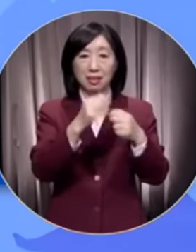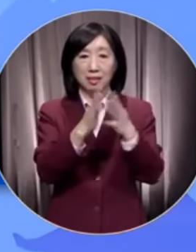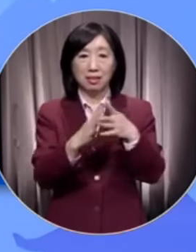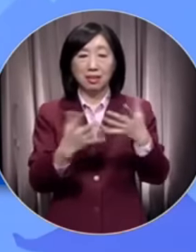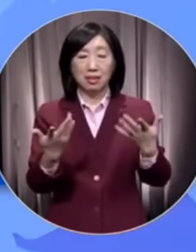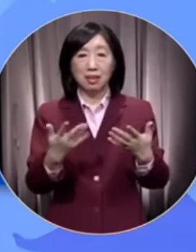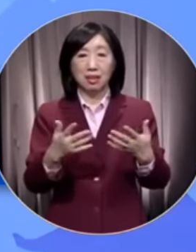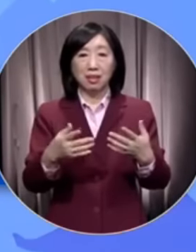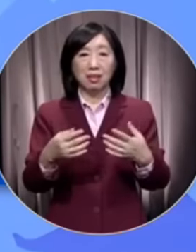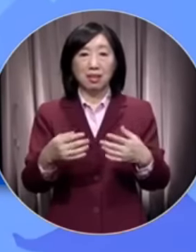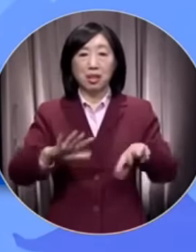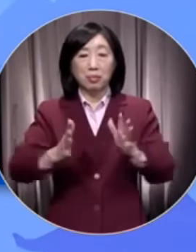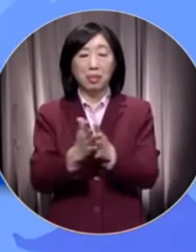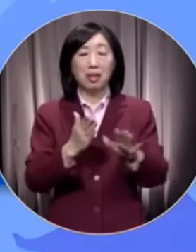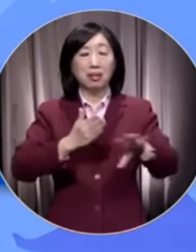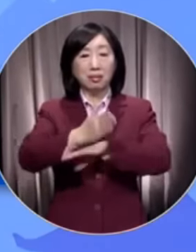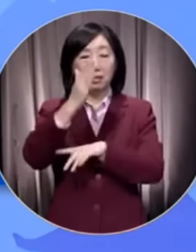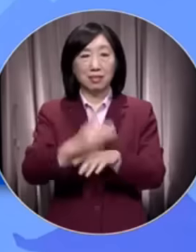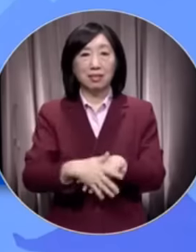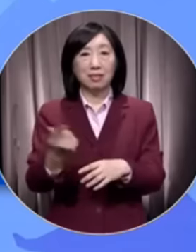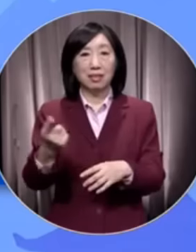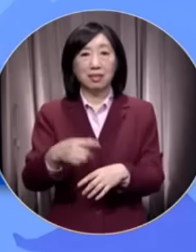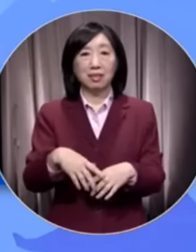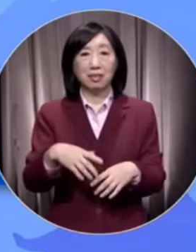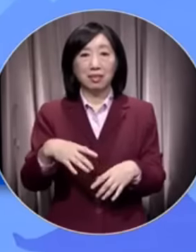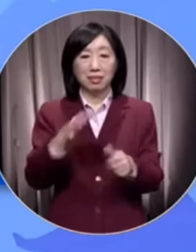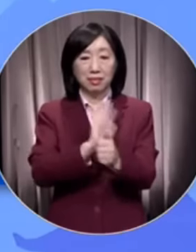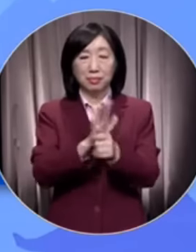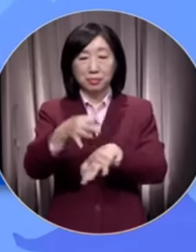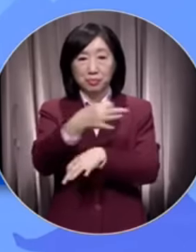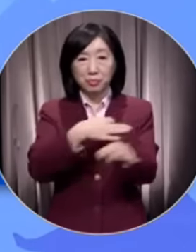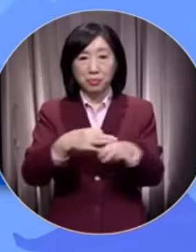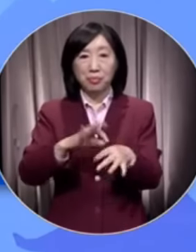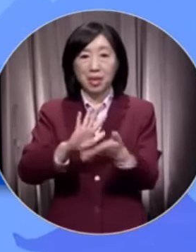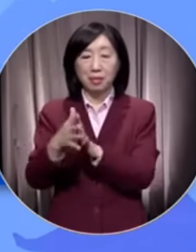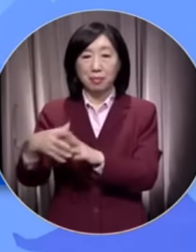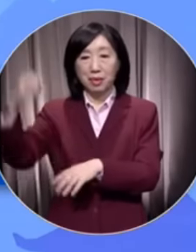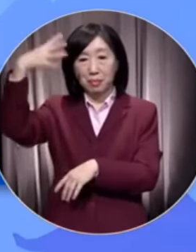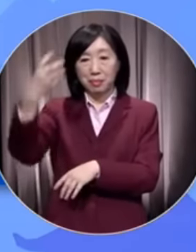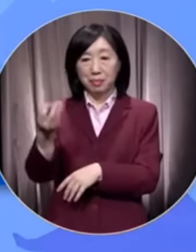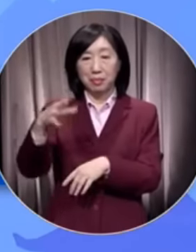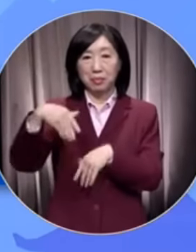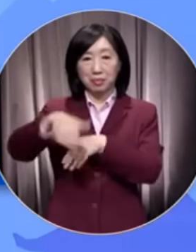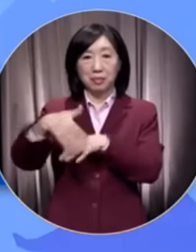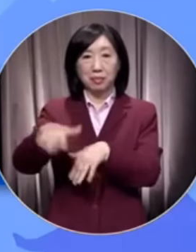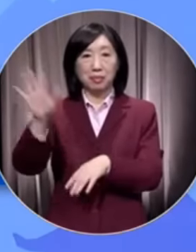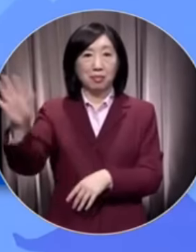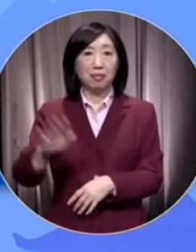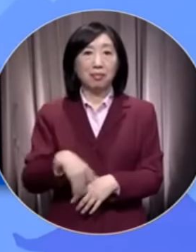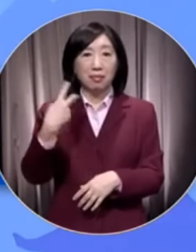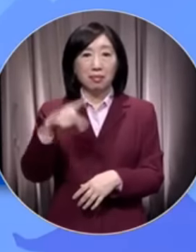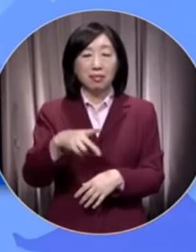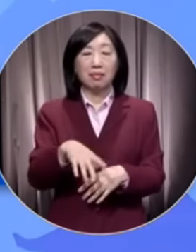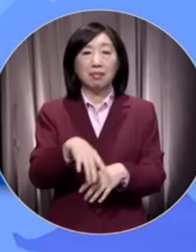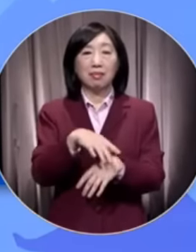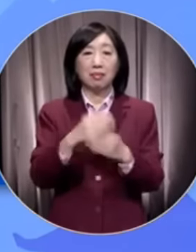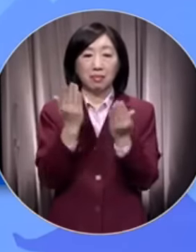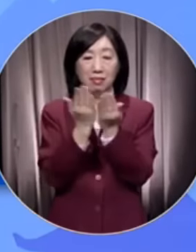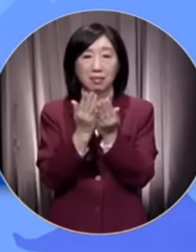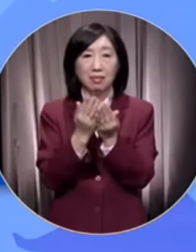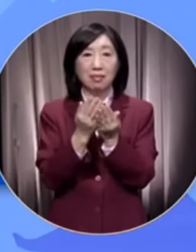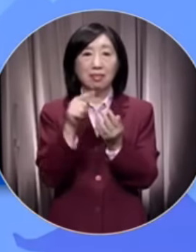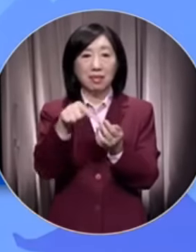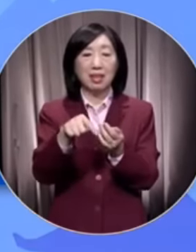贸，引爆了太阳花的学运；他主导的教育部修订争议性很大的课纲，连高中